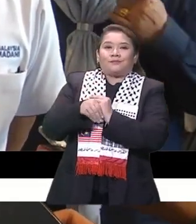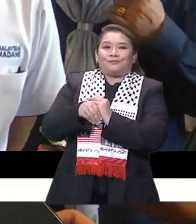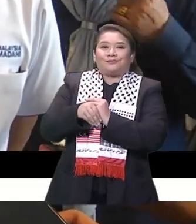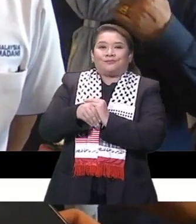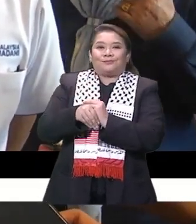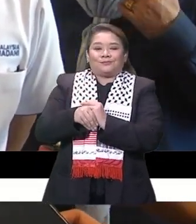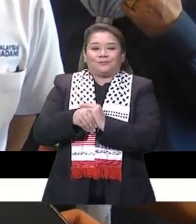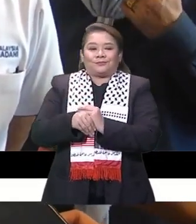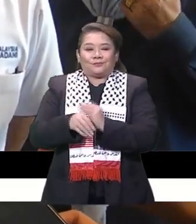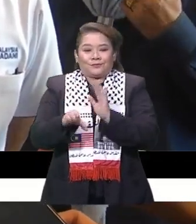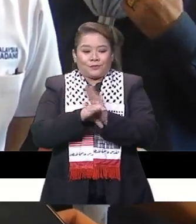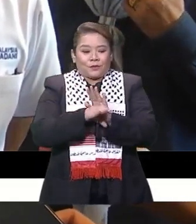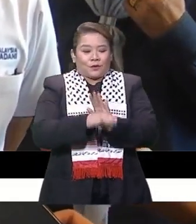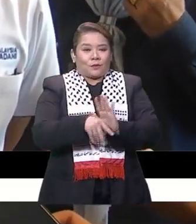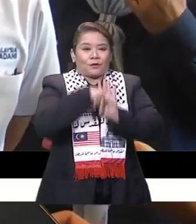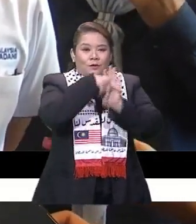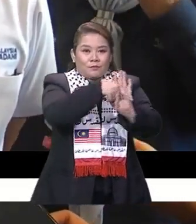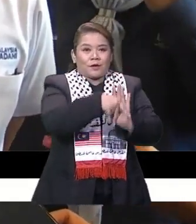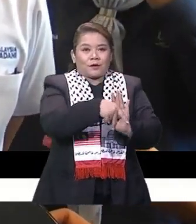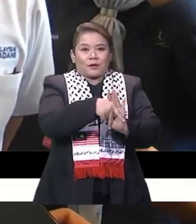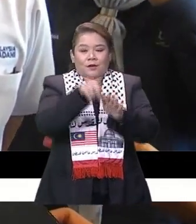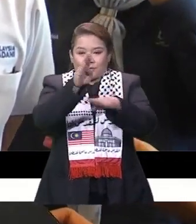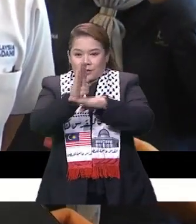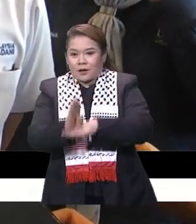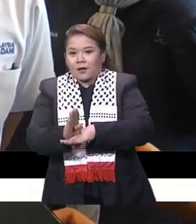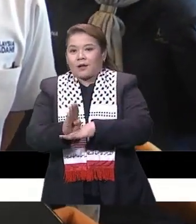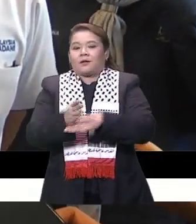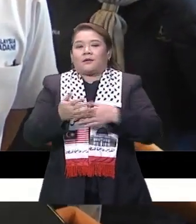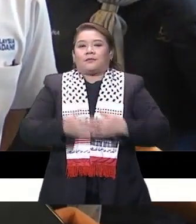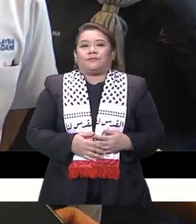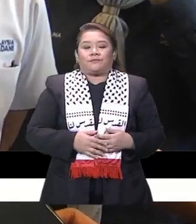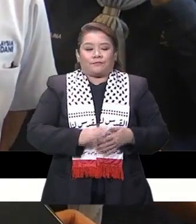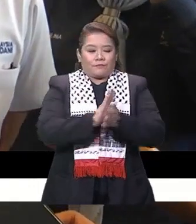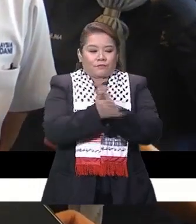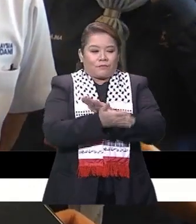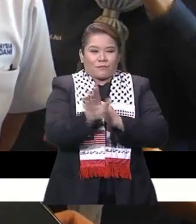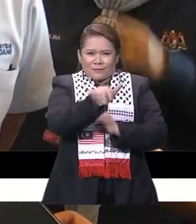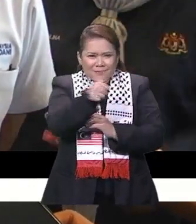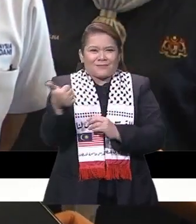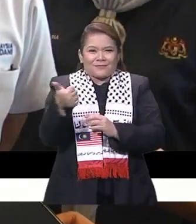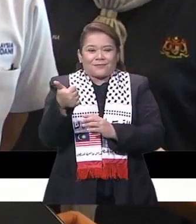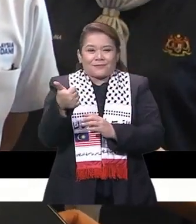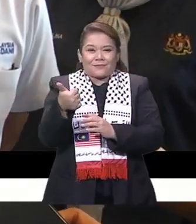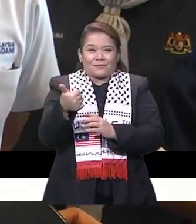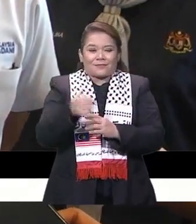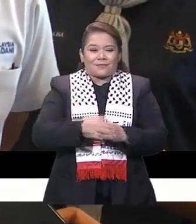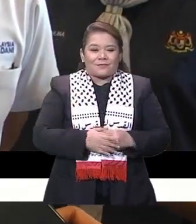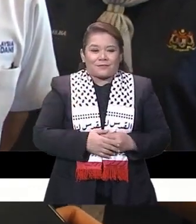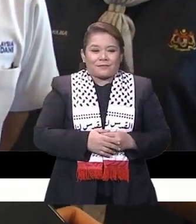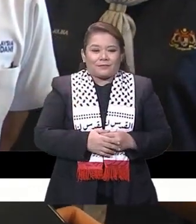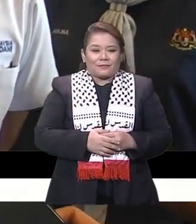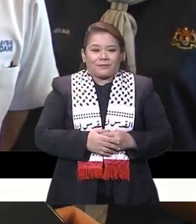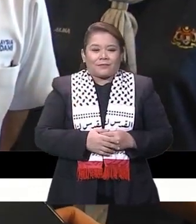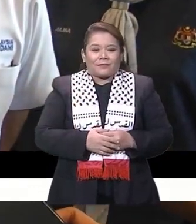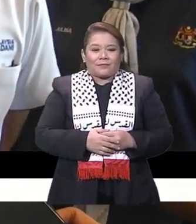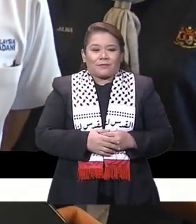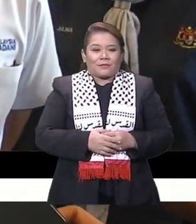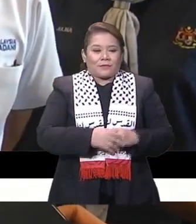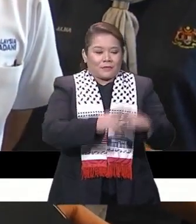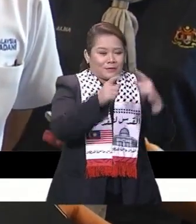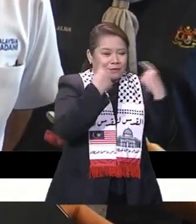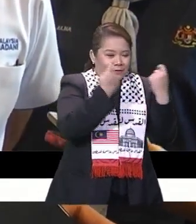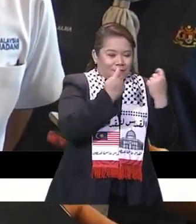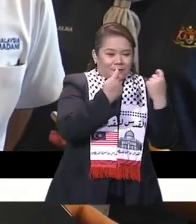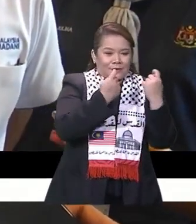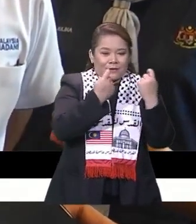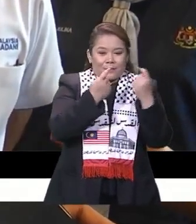segi persembahan kebudayaan. Ya, itu yang akan menjadi kelainan dari satu sambutan ke satu